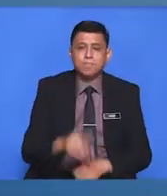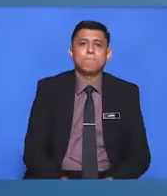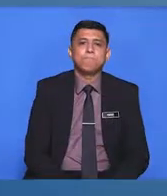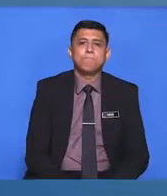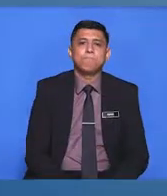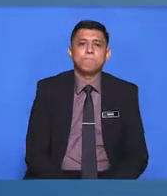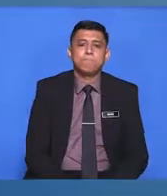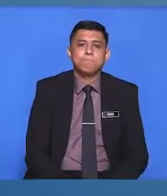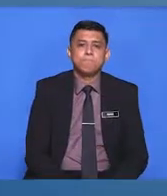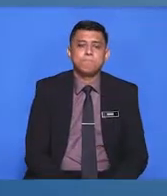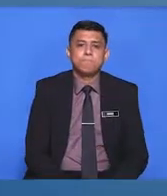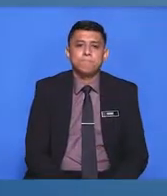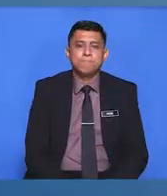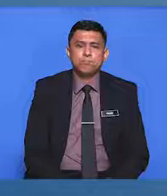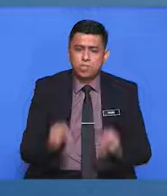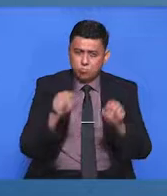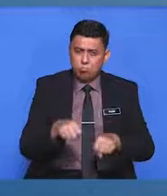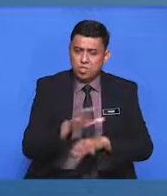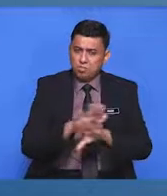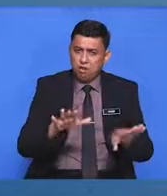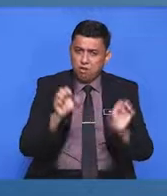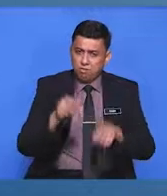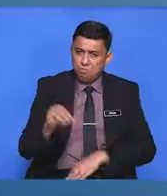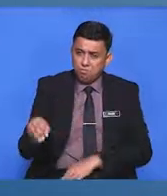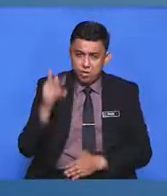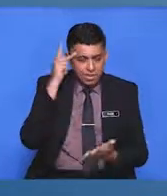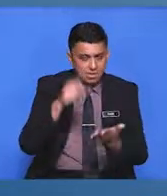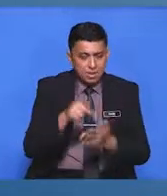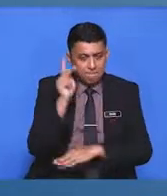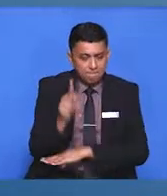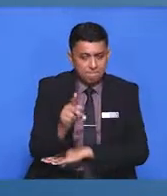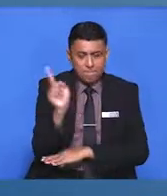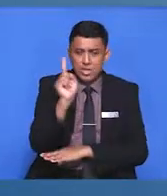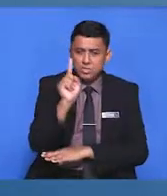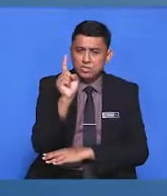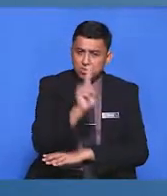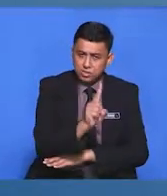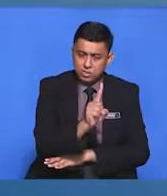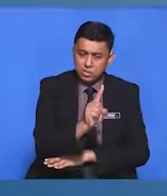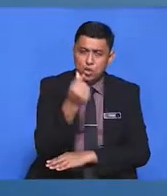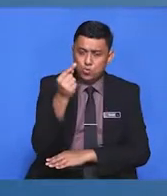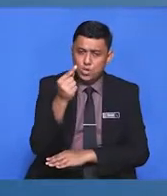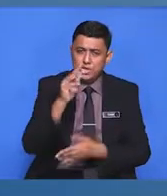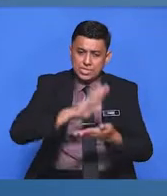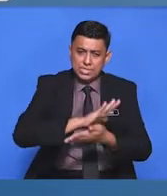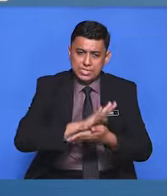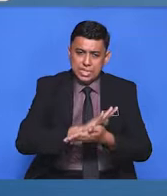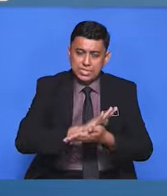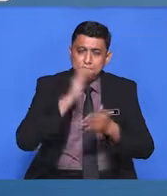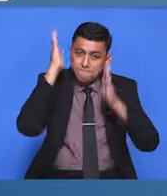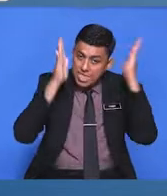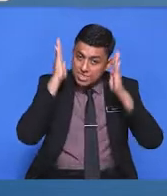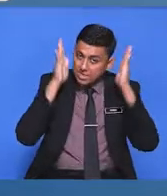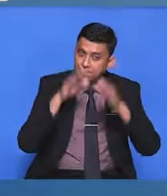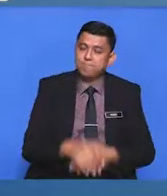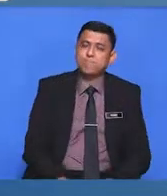Boleh tak murid-murid kenal pasti yang mana satu wang kertas Malaysia? Murid-murid nak